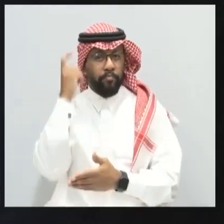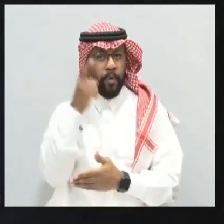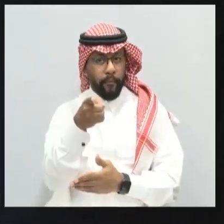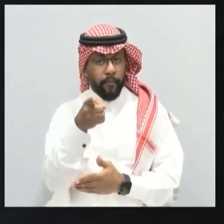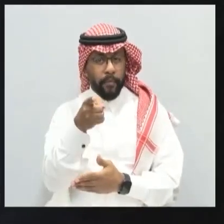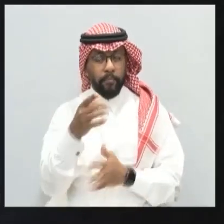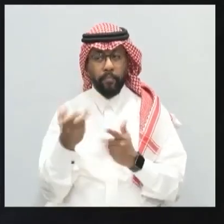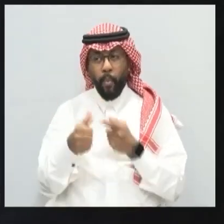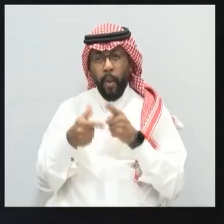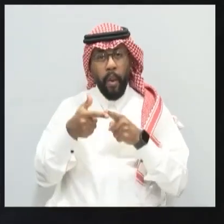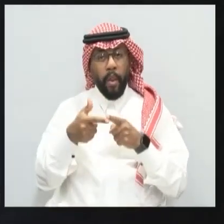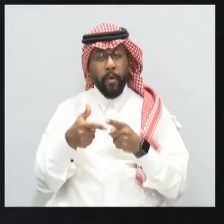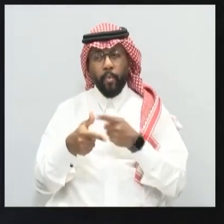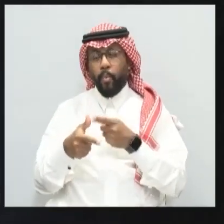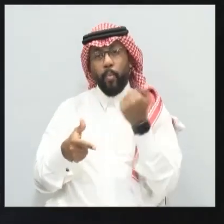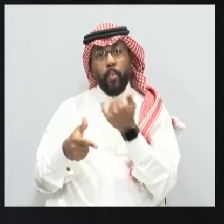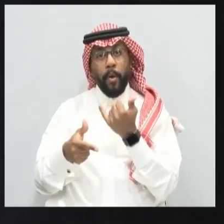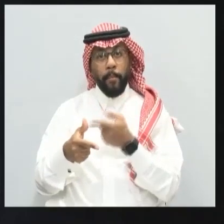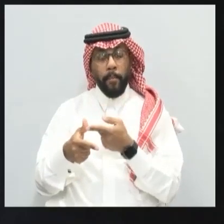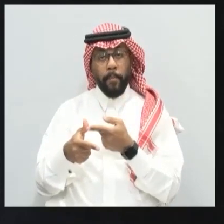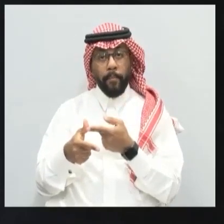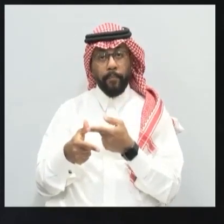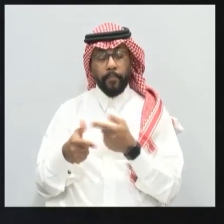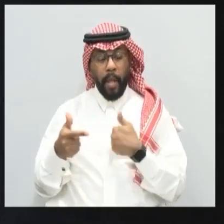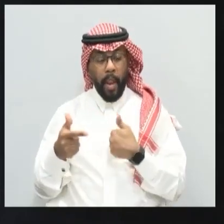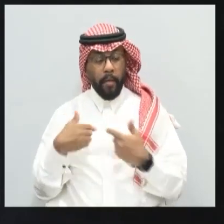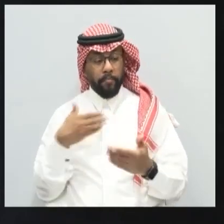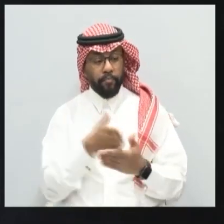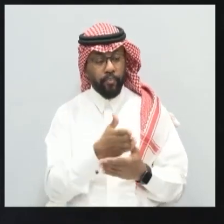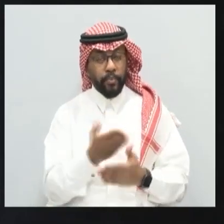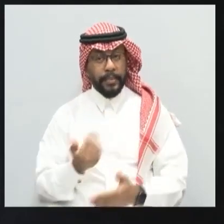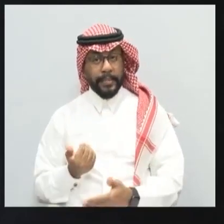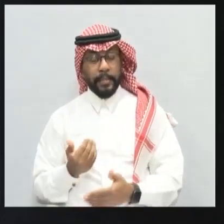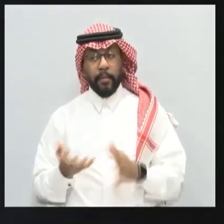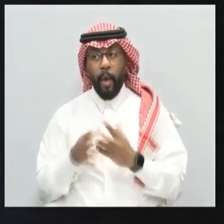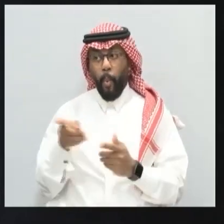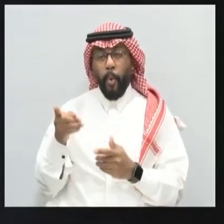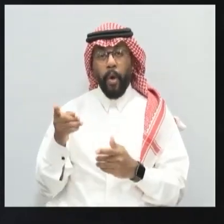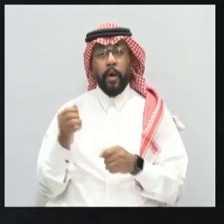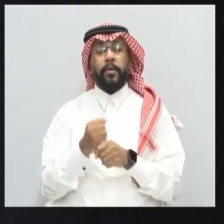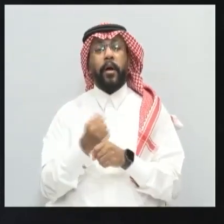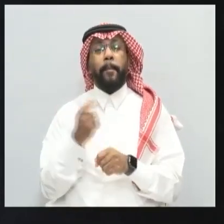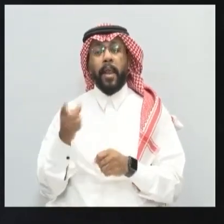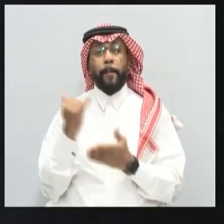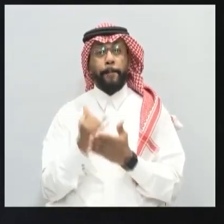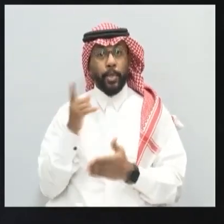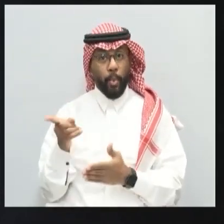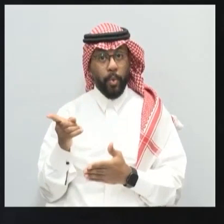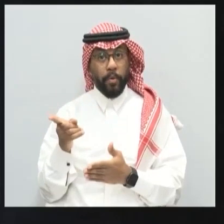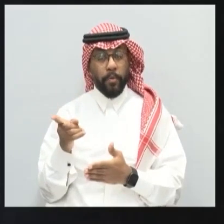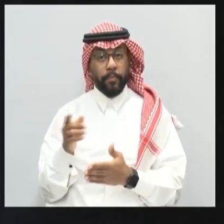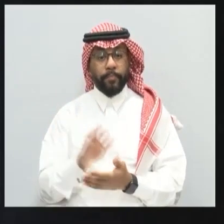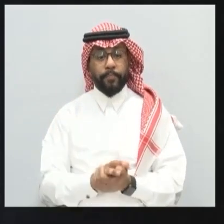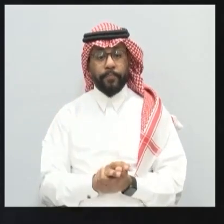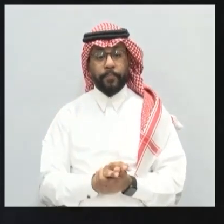السؤال ايهما يشكل اهميه بالنسبه لك كمتقدم او بالنسبه لصاحب العمل احسنتم